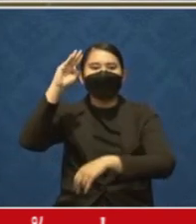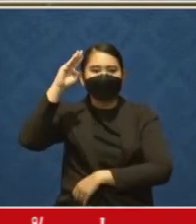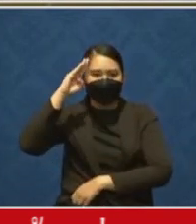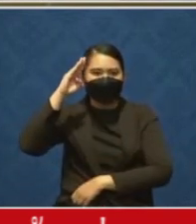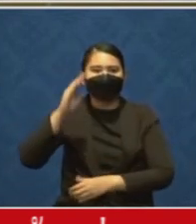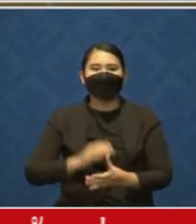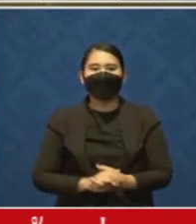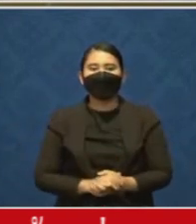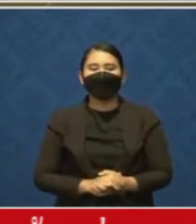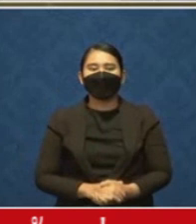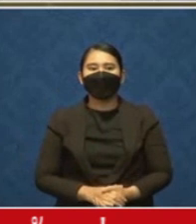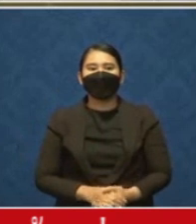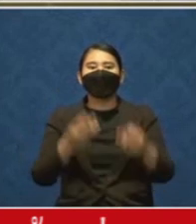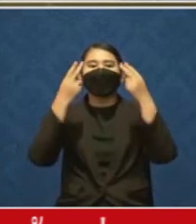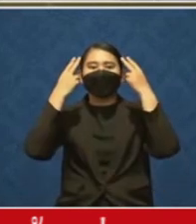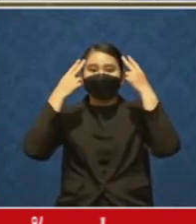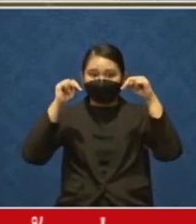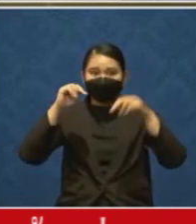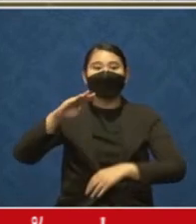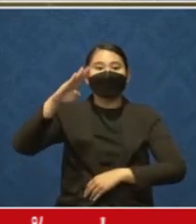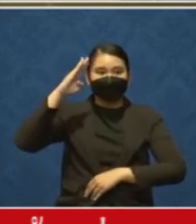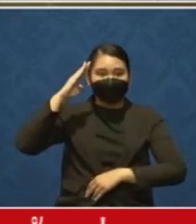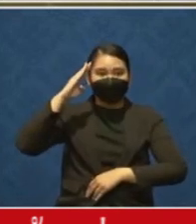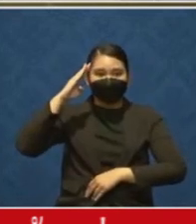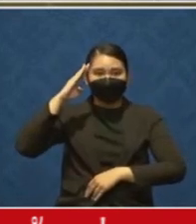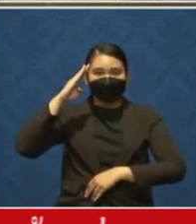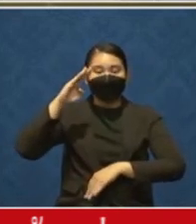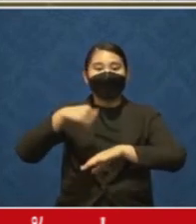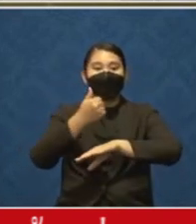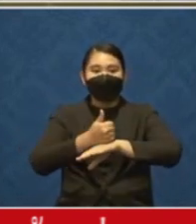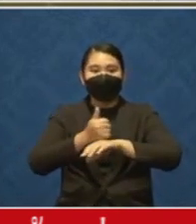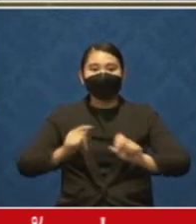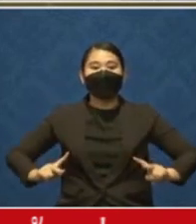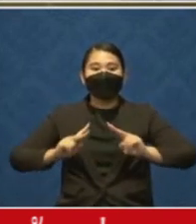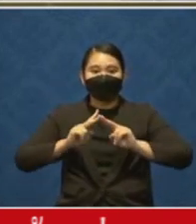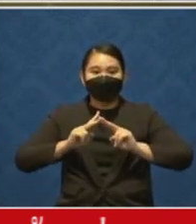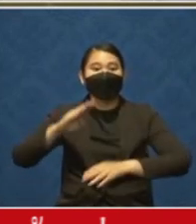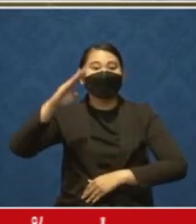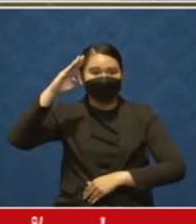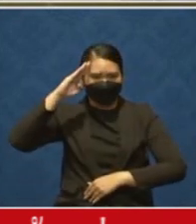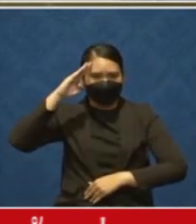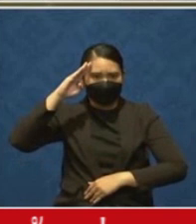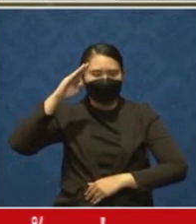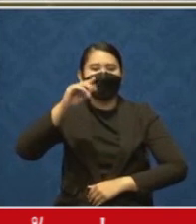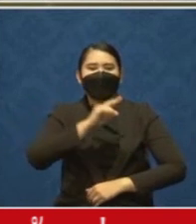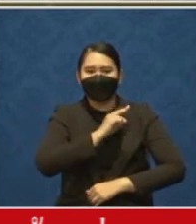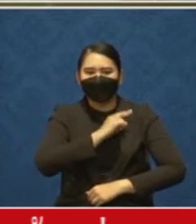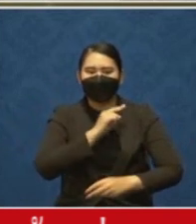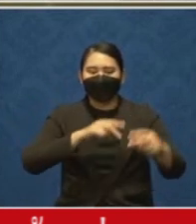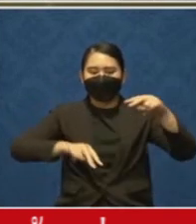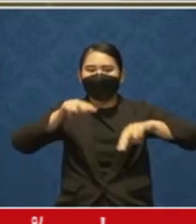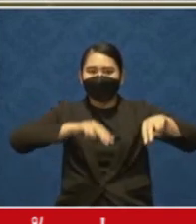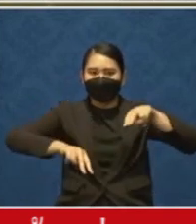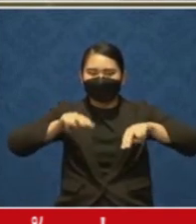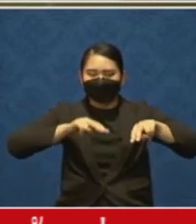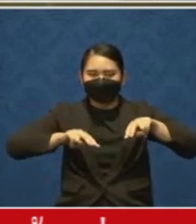นี่ยนายกรัฐมนตรีและรัฐมนตรีว่าการกระทรวงกลาโหมเนี่ยให้เข้าไปตรวจสอบถึงความคุ้มค่